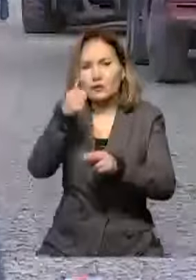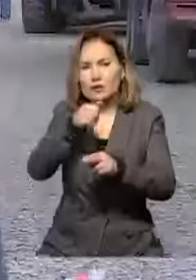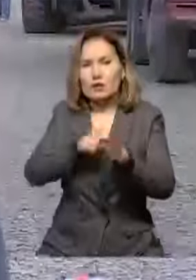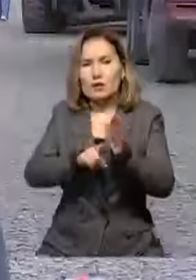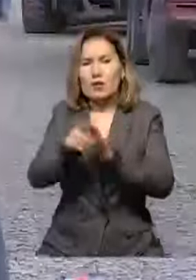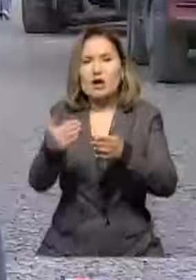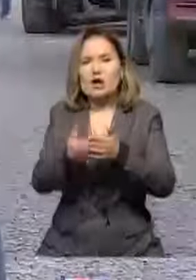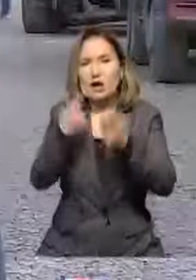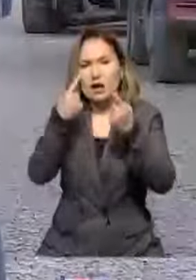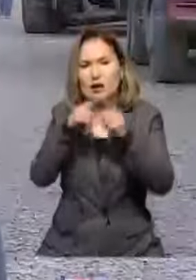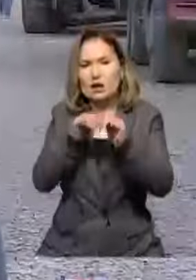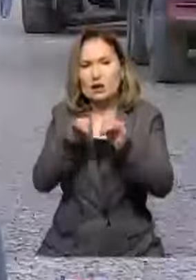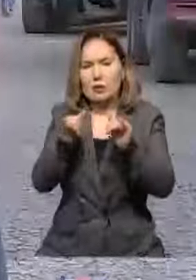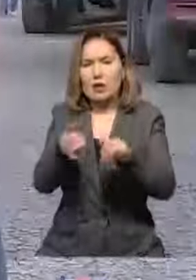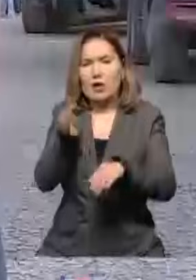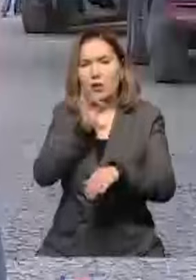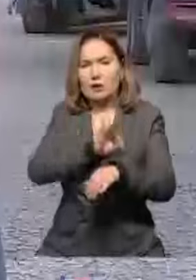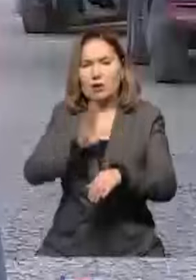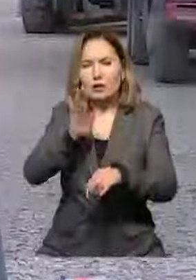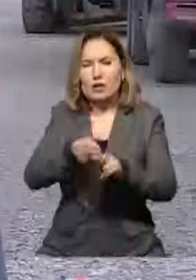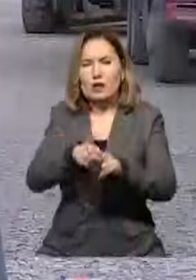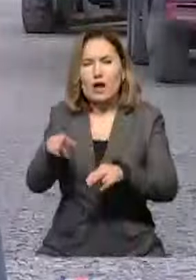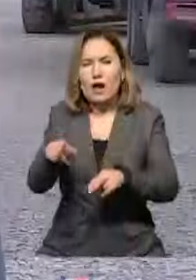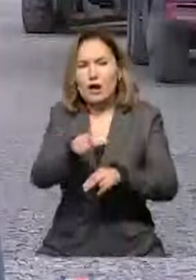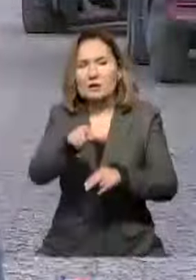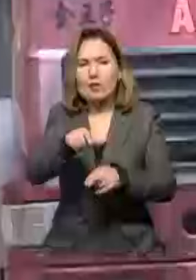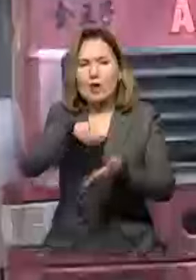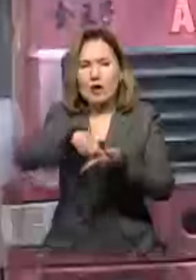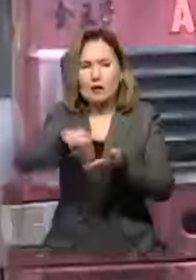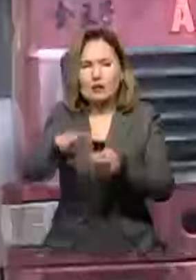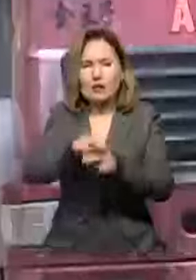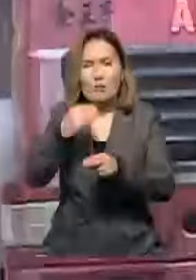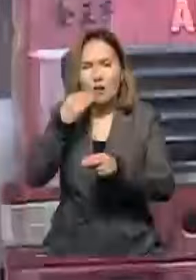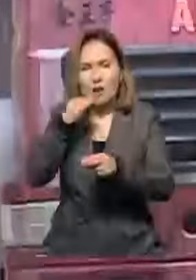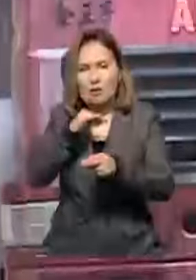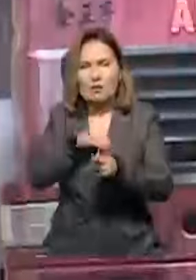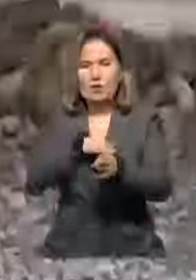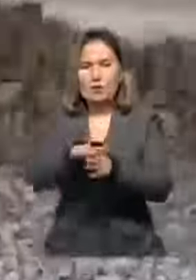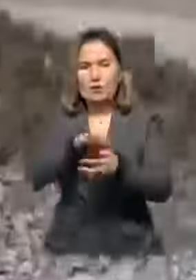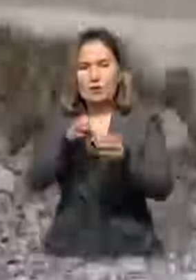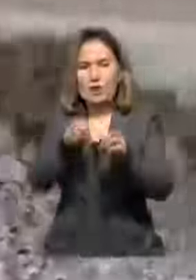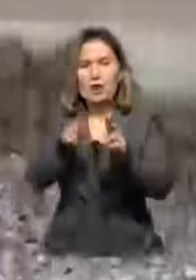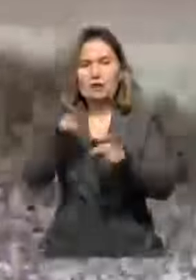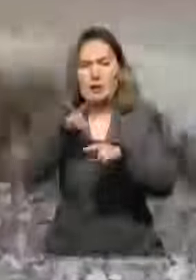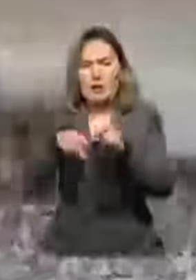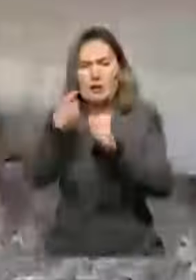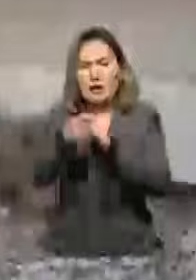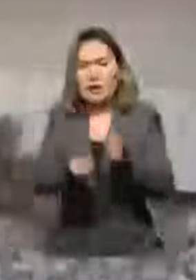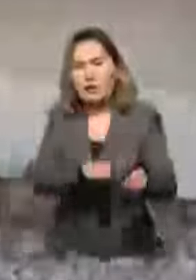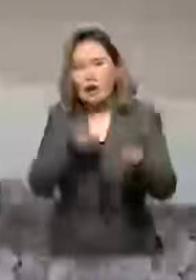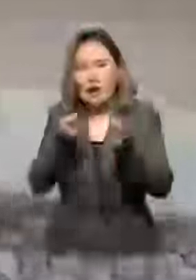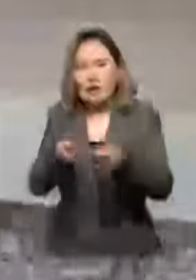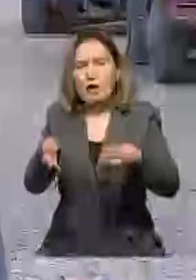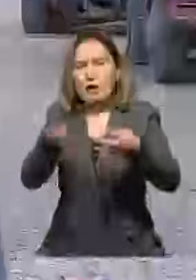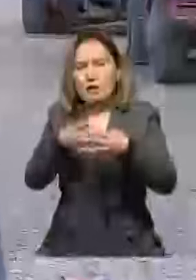жаңа технологияларды қолданып баратырмыз. Асфальтобетонды жоғарғы слойларда ол бутанал деген модификационный қосымшаны біз